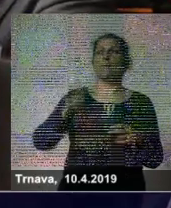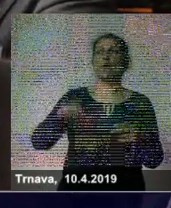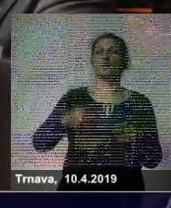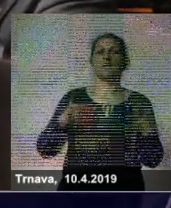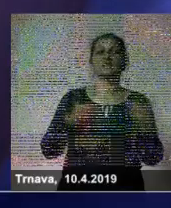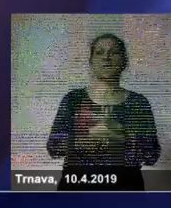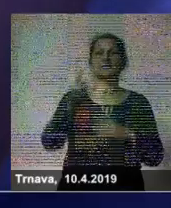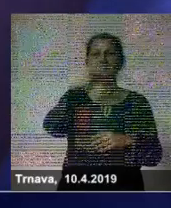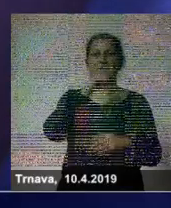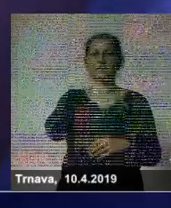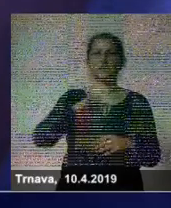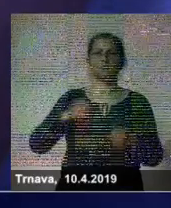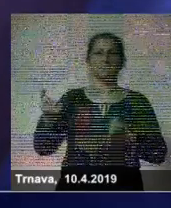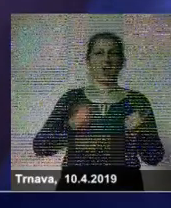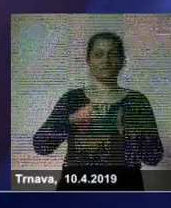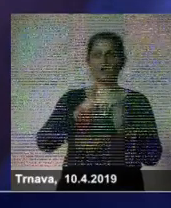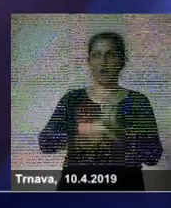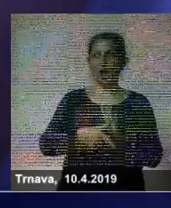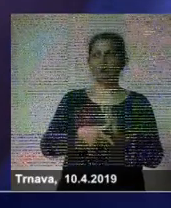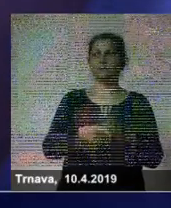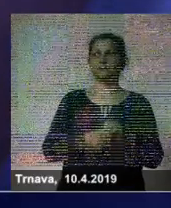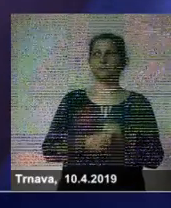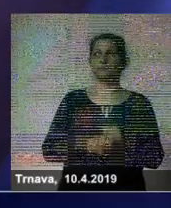zastupiteľstva Trnavského samosprávneho kraja.